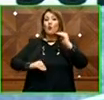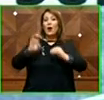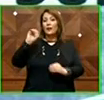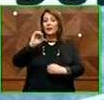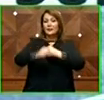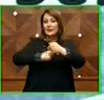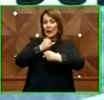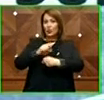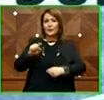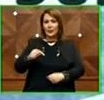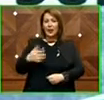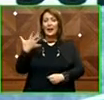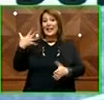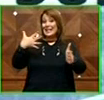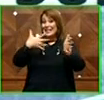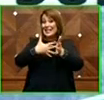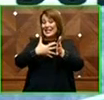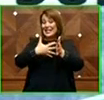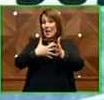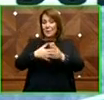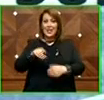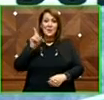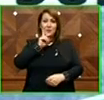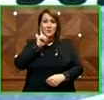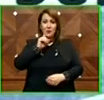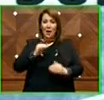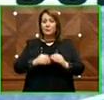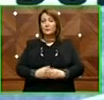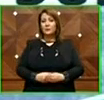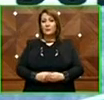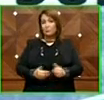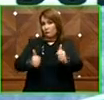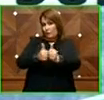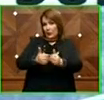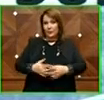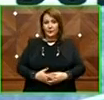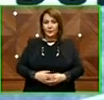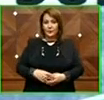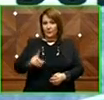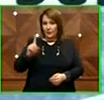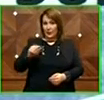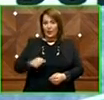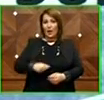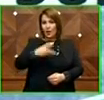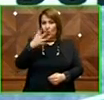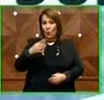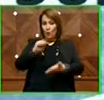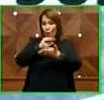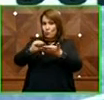5743 مترشحة. عندنا عدد مراكز